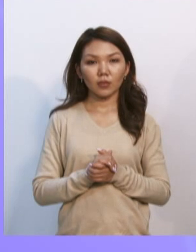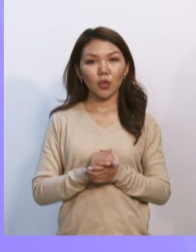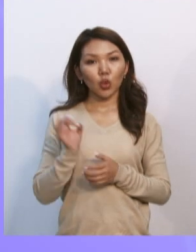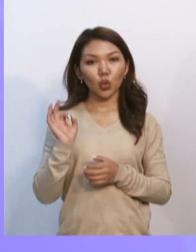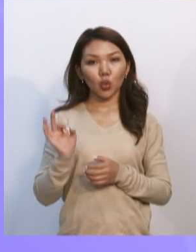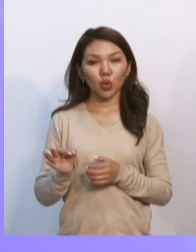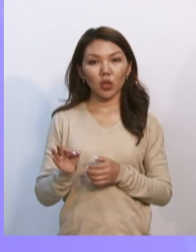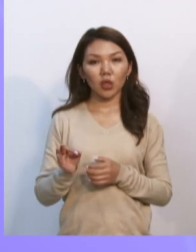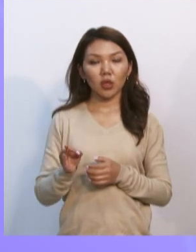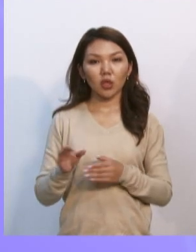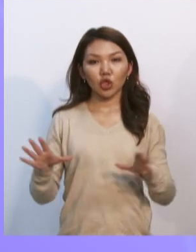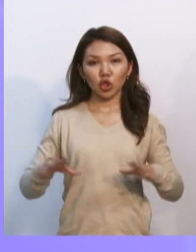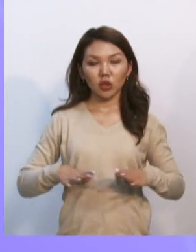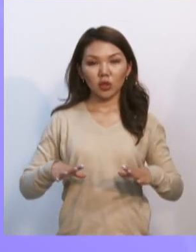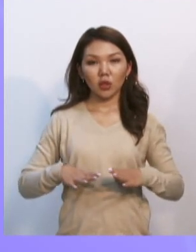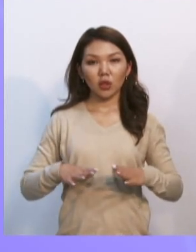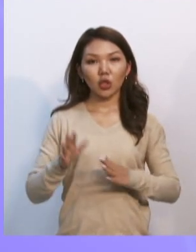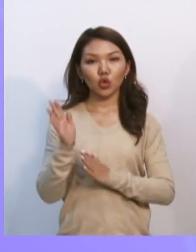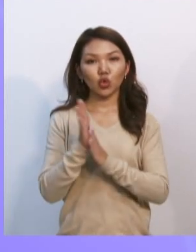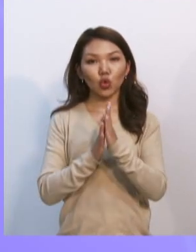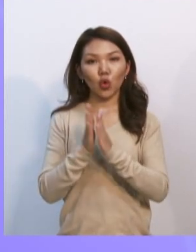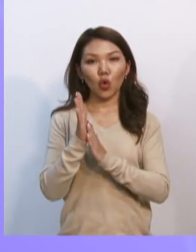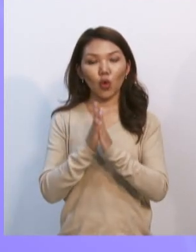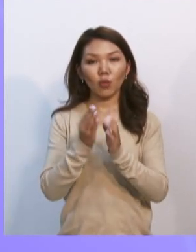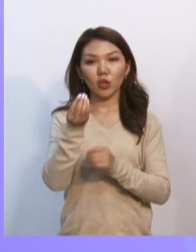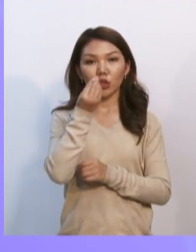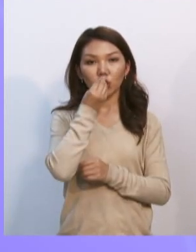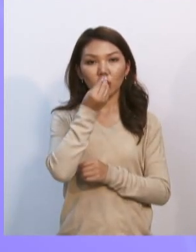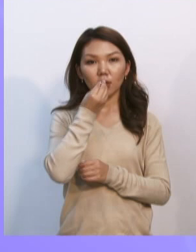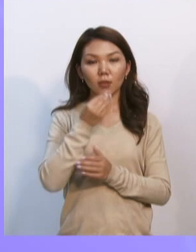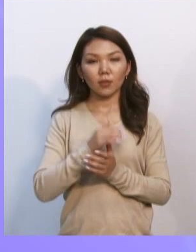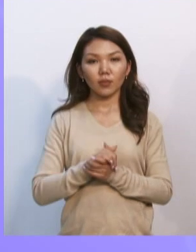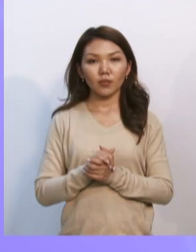Туура, жылкы, ат чөп жейт.